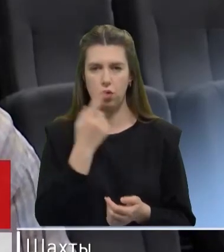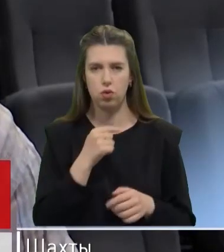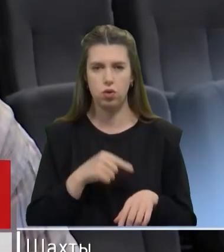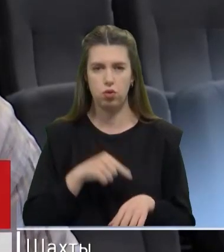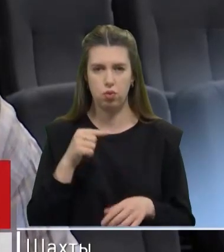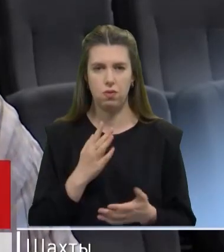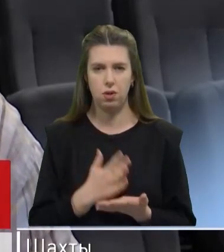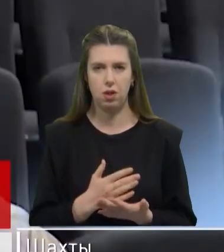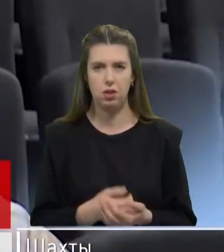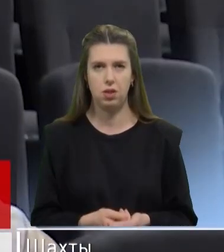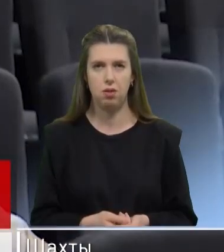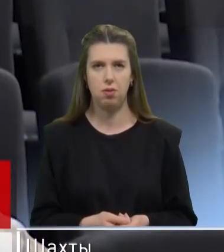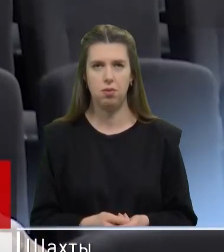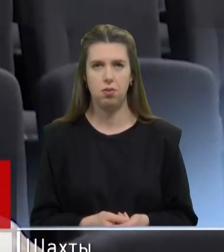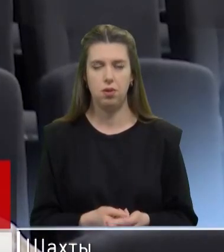глазах.